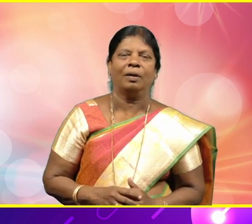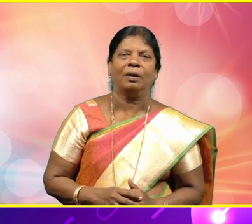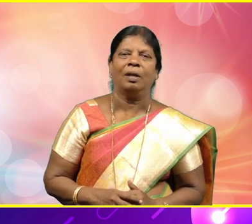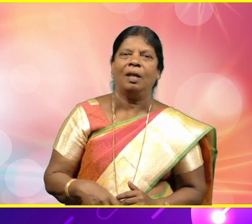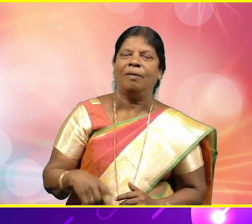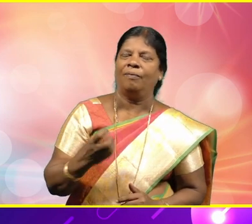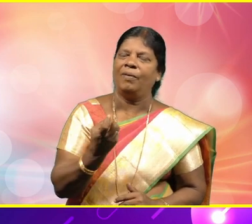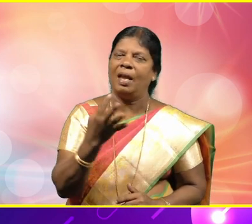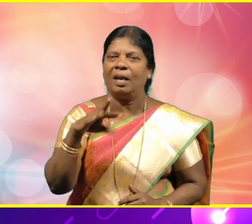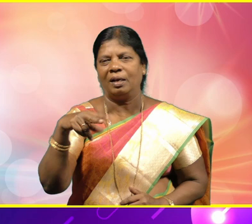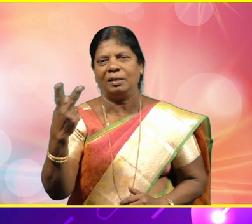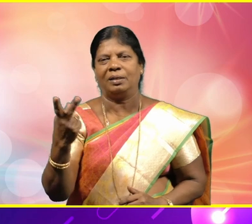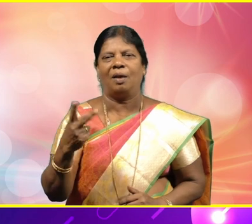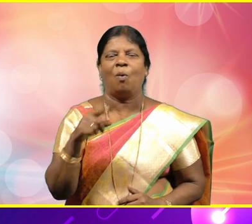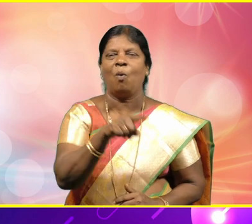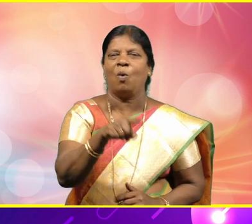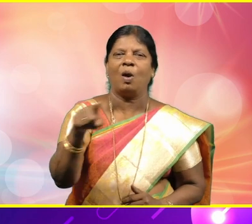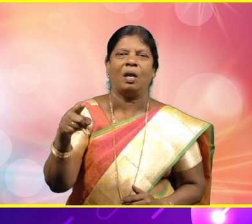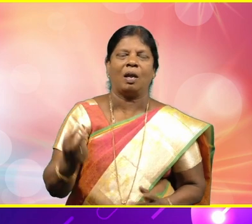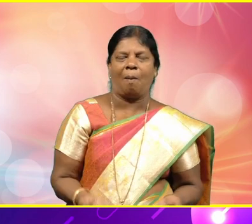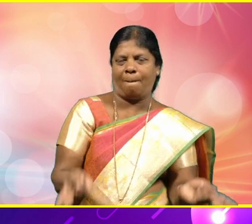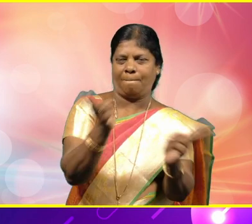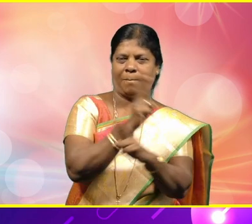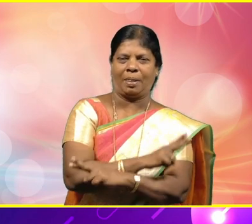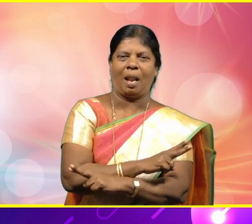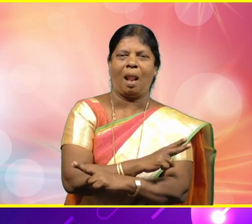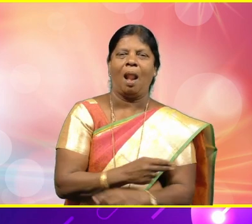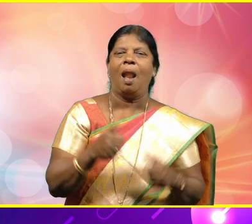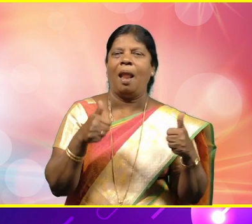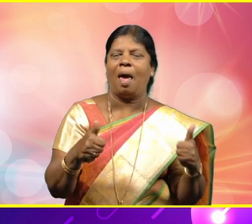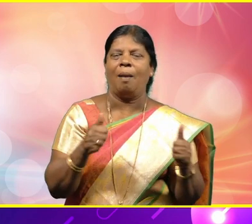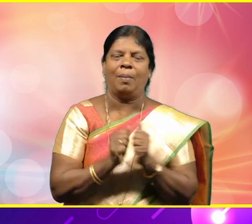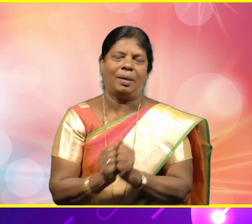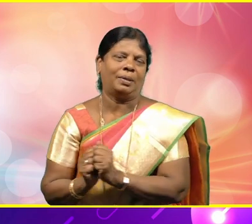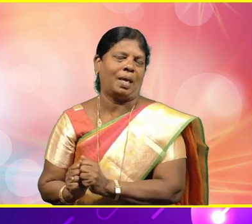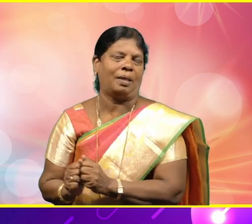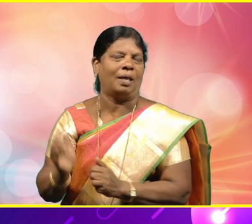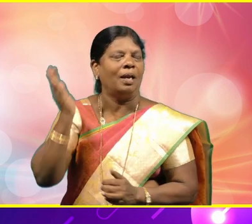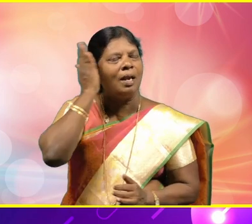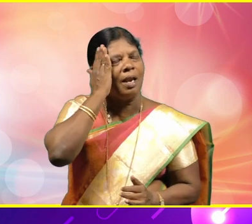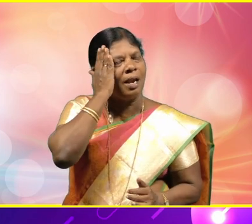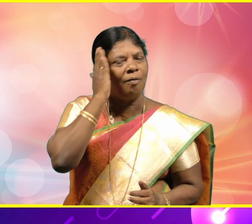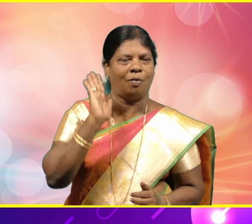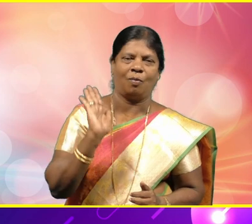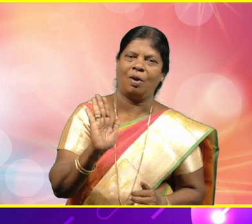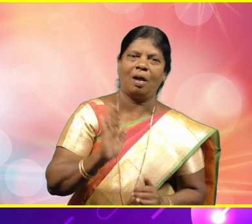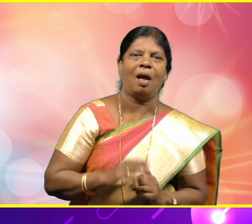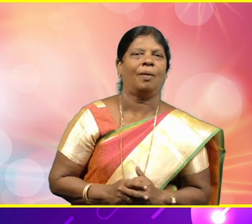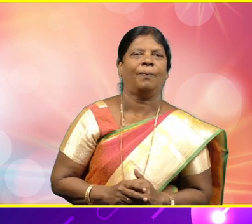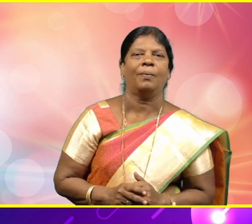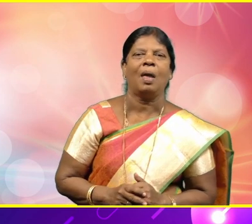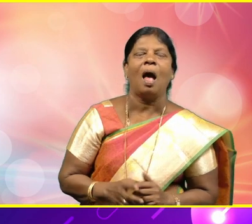எப்போதாவது வேறு சிலர் உங்களுக்கு பதிலாக நன்மை செய்த நினைவு உங்களுக்கு